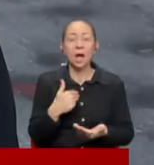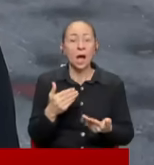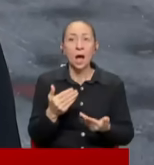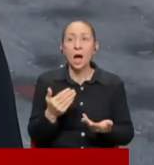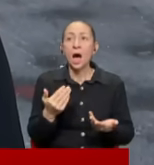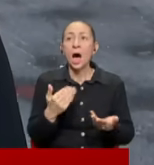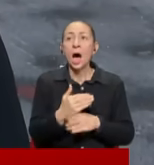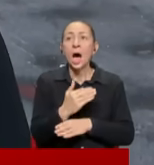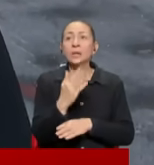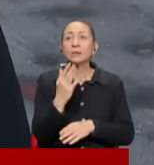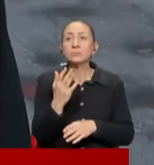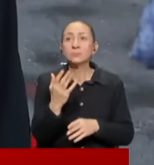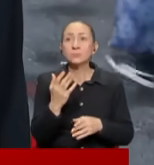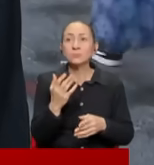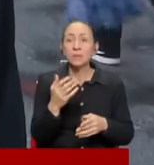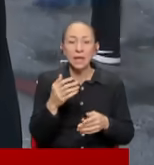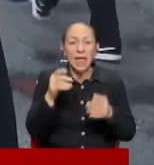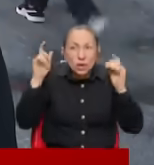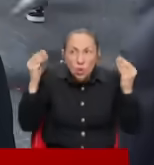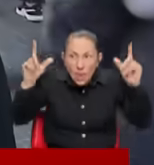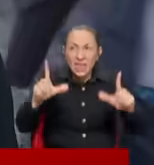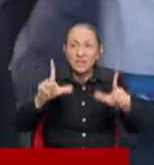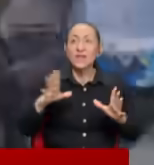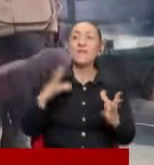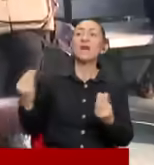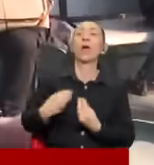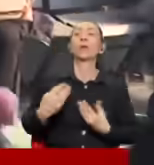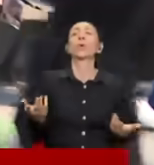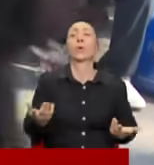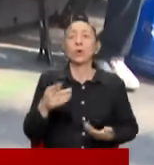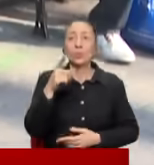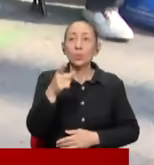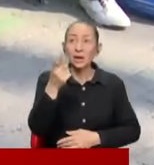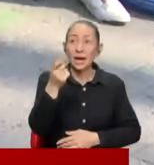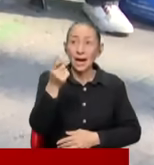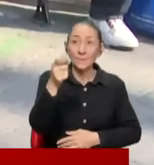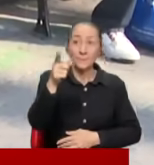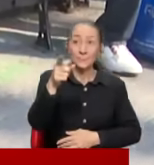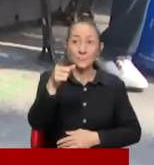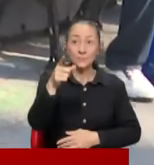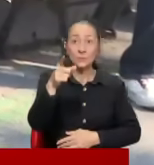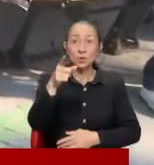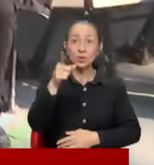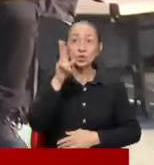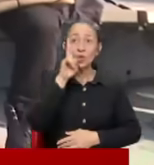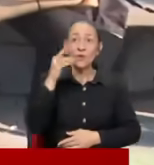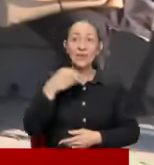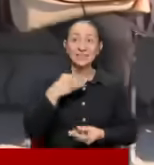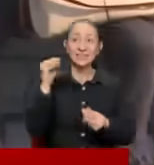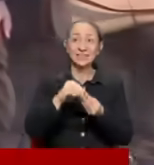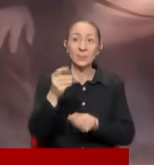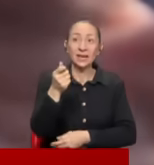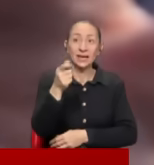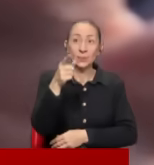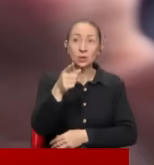hayatım kökünden muhtacız da bize veren yok. Bu rakam son verdiği zamın